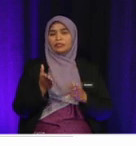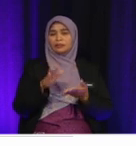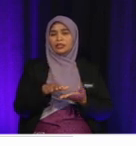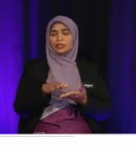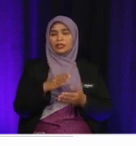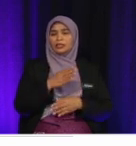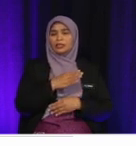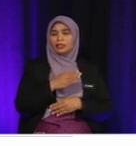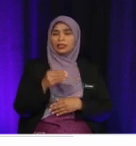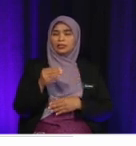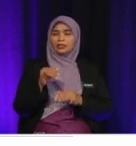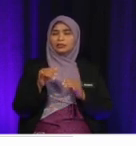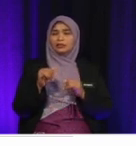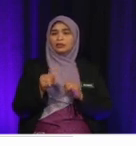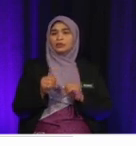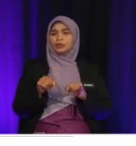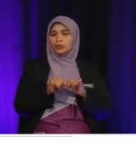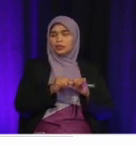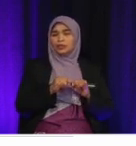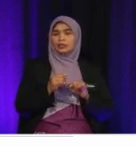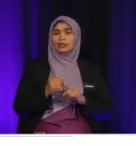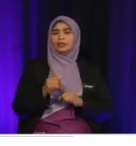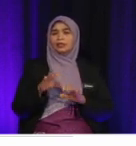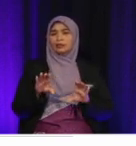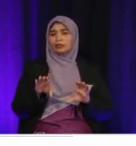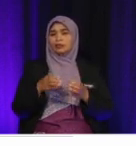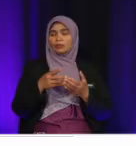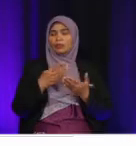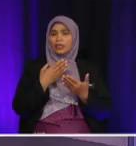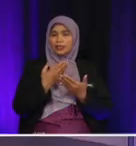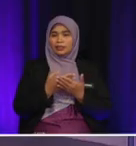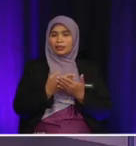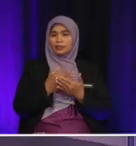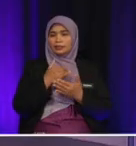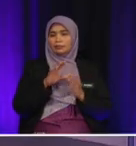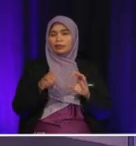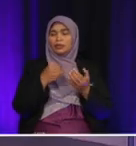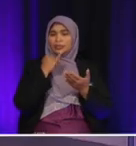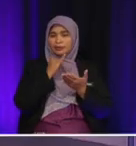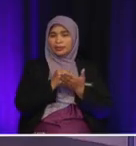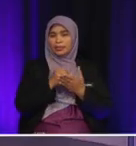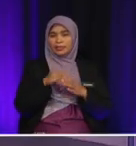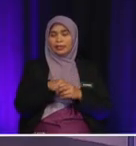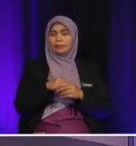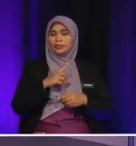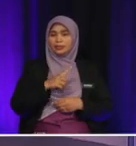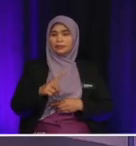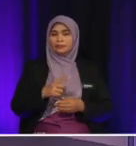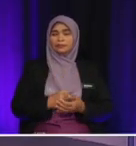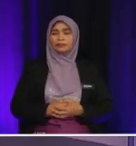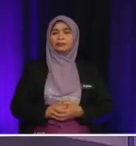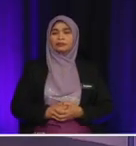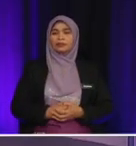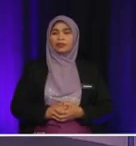faraid juga jenayah dalam Islam pastikan anda ada senarai semak supaya Anda dapat berhadapan dengan